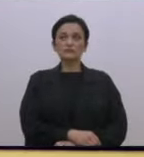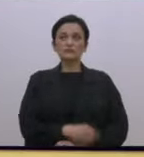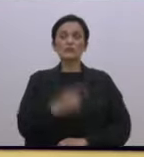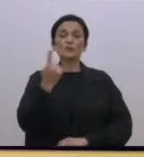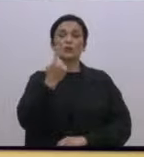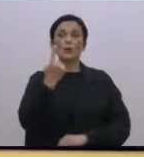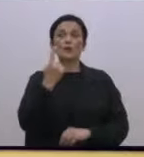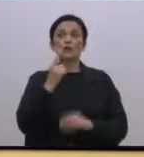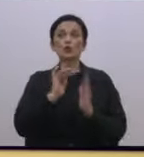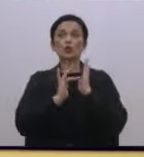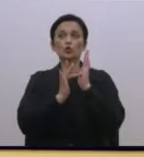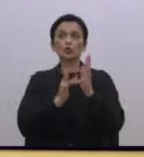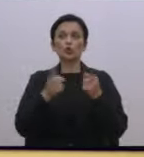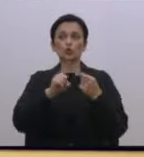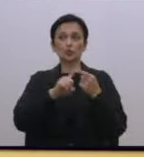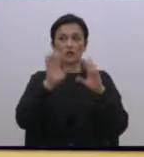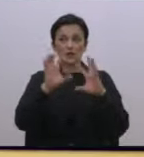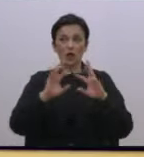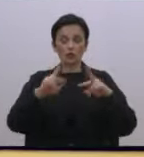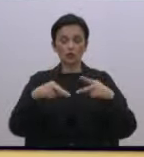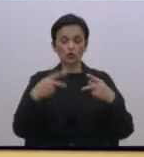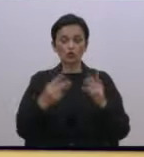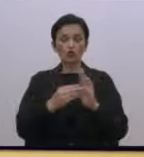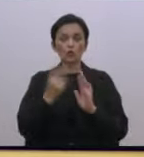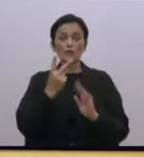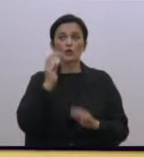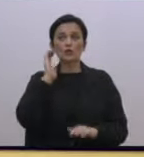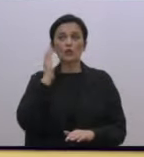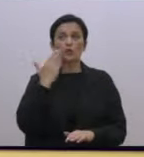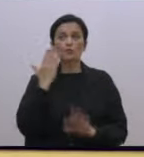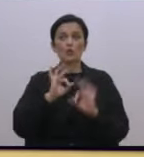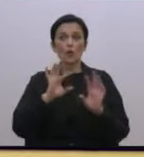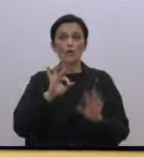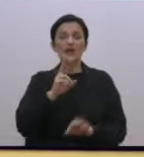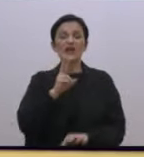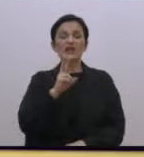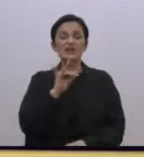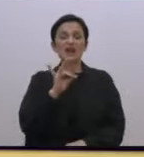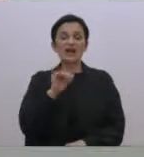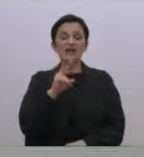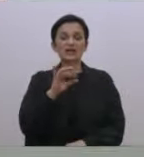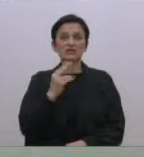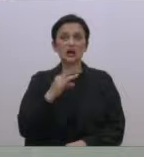პირველი არის ტურიზმის შესახებ კანონში ცვლილება მეორე მოსმენით, მოხსენებელი ბატონი ირაკლი კიცხალია.